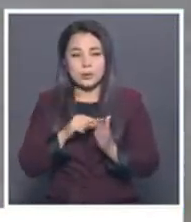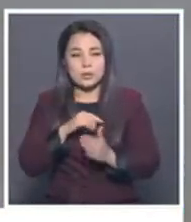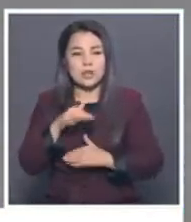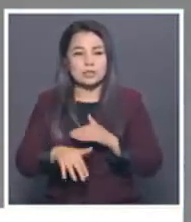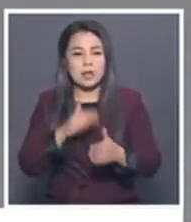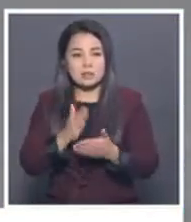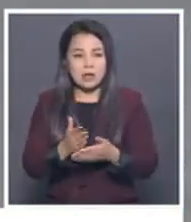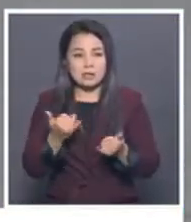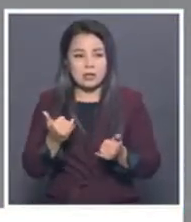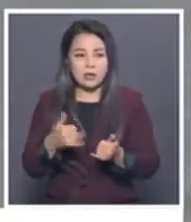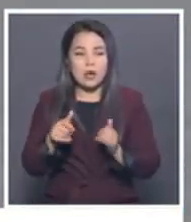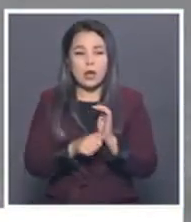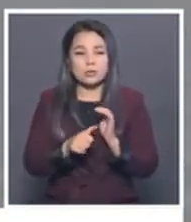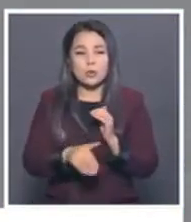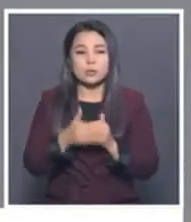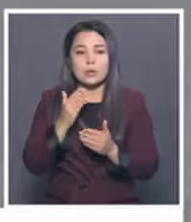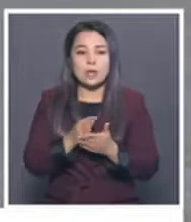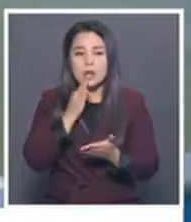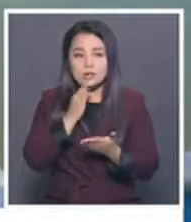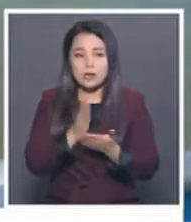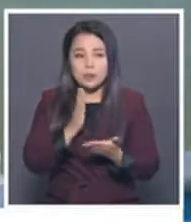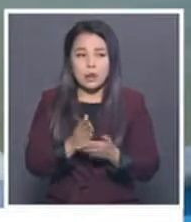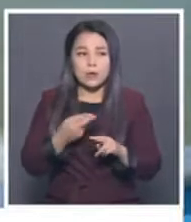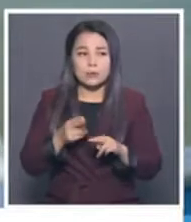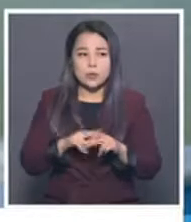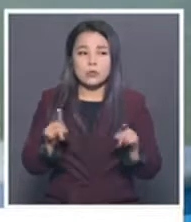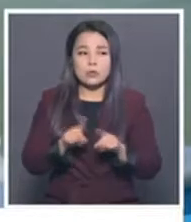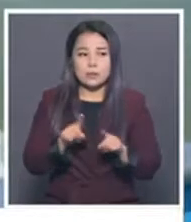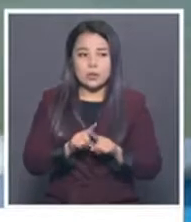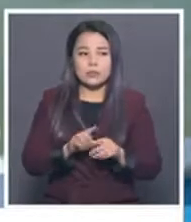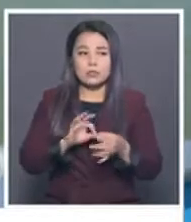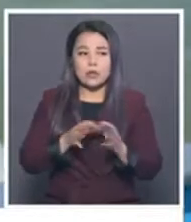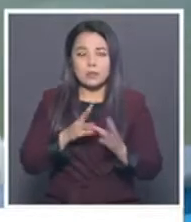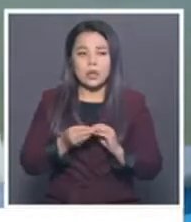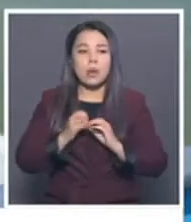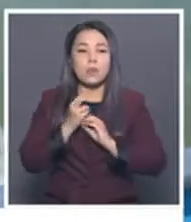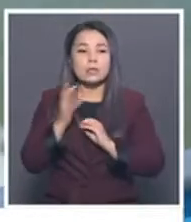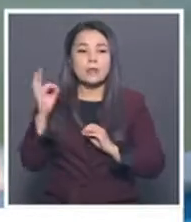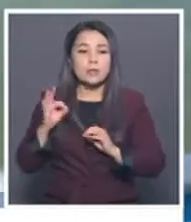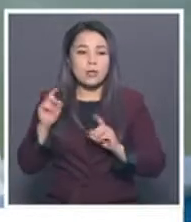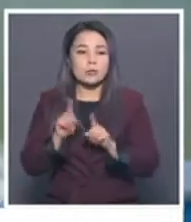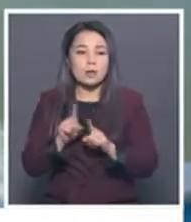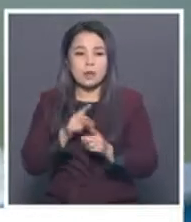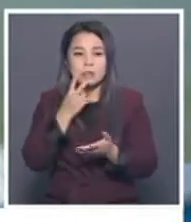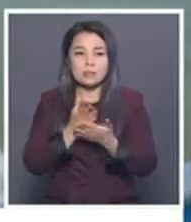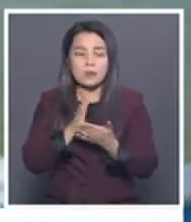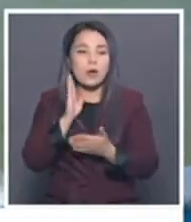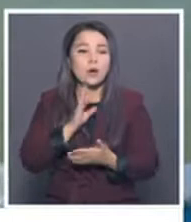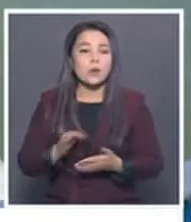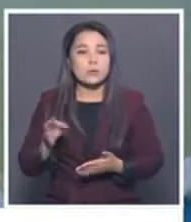қарапайым бұйра бірқазанның 600-дей жұбы мекенде, бұл осы тектес құстың әлемдегі тек 12%-ін құрайды. Ал мына